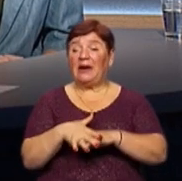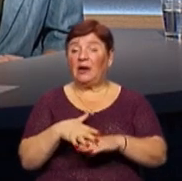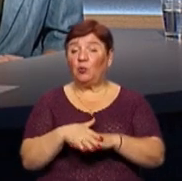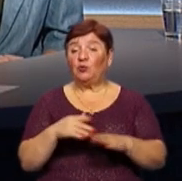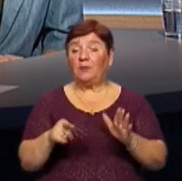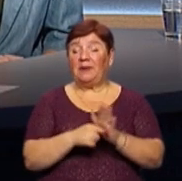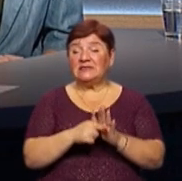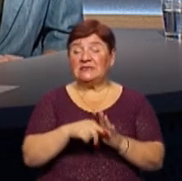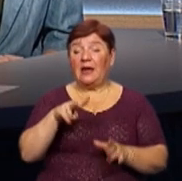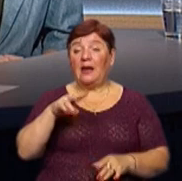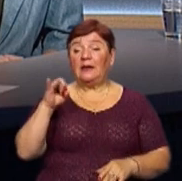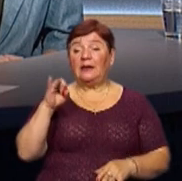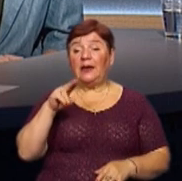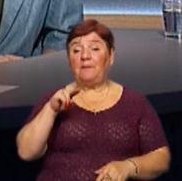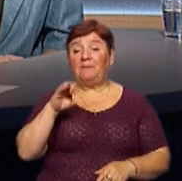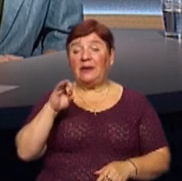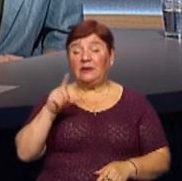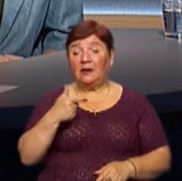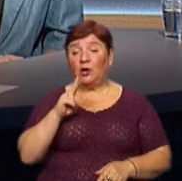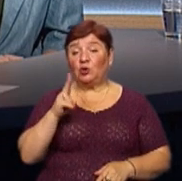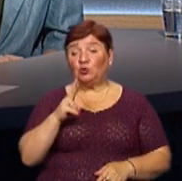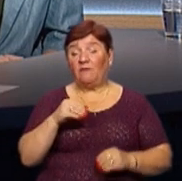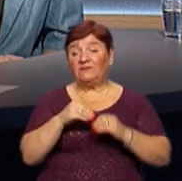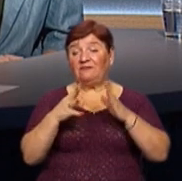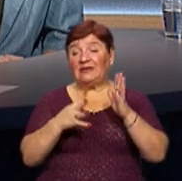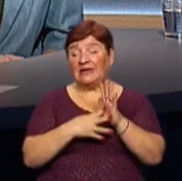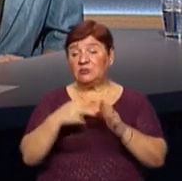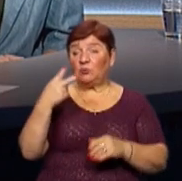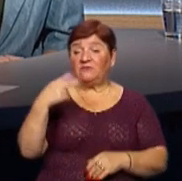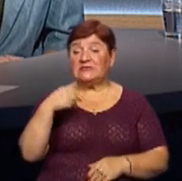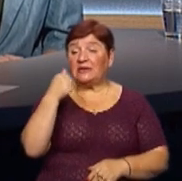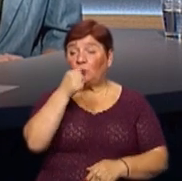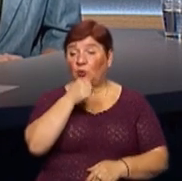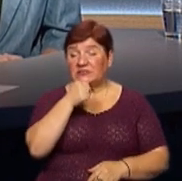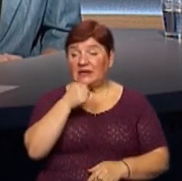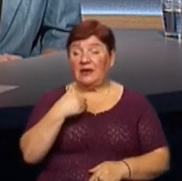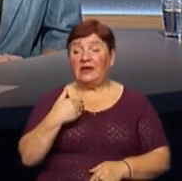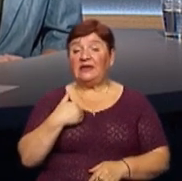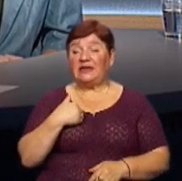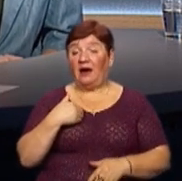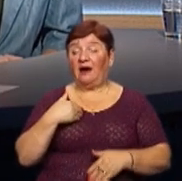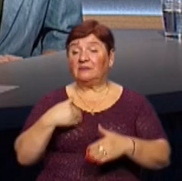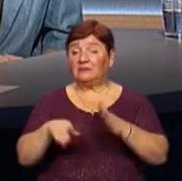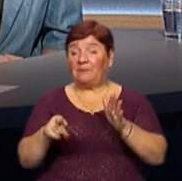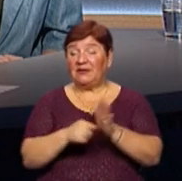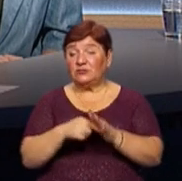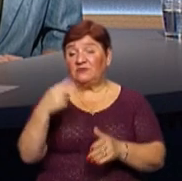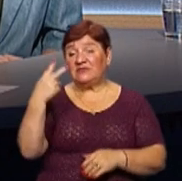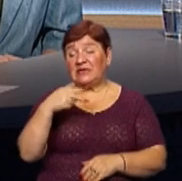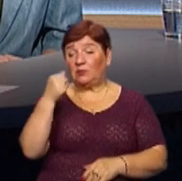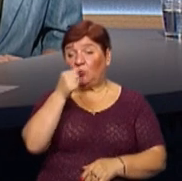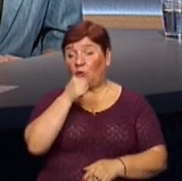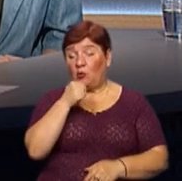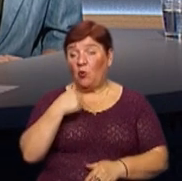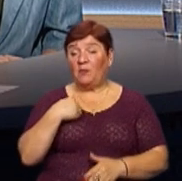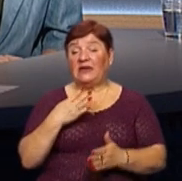перерахунок пенсії у липні тим, хто вийшов на пенсію у 2019-2020 році. Я вийшов на пенсію у 2020 році, у